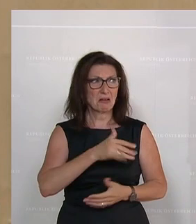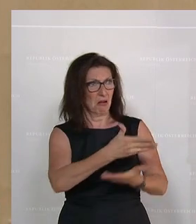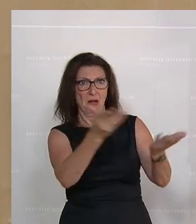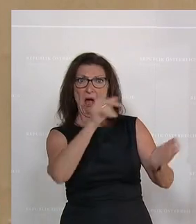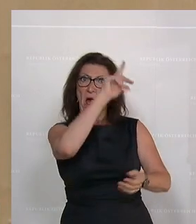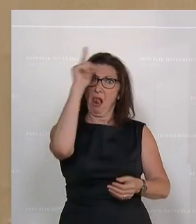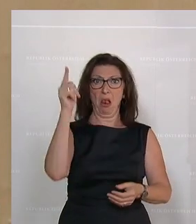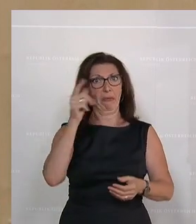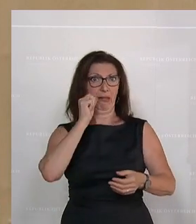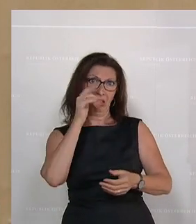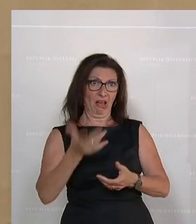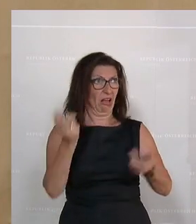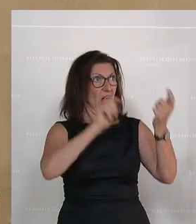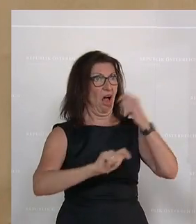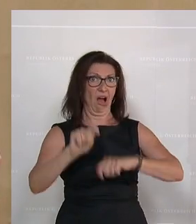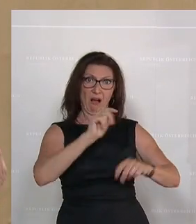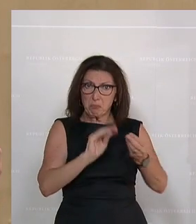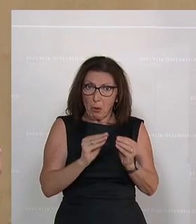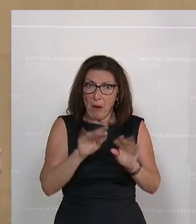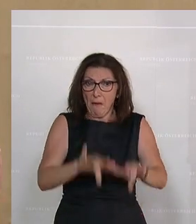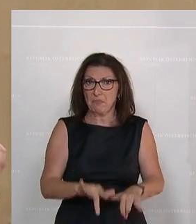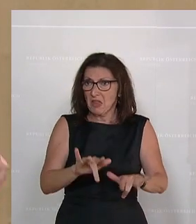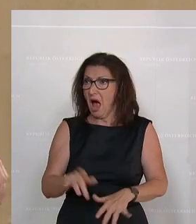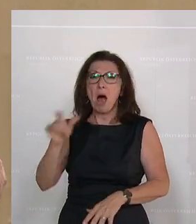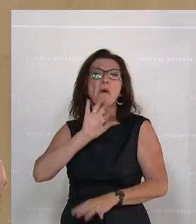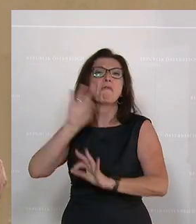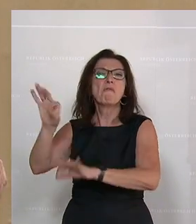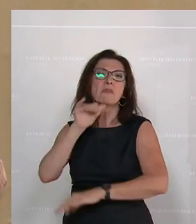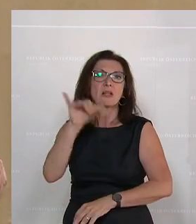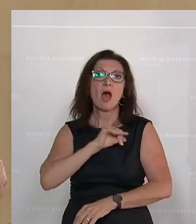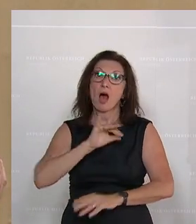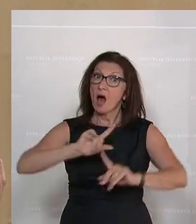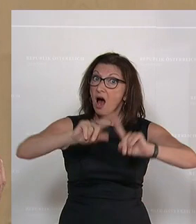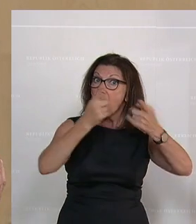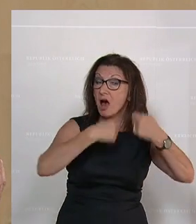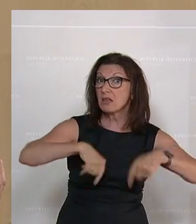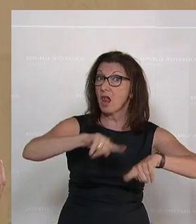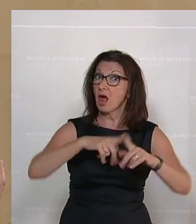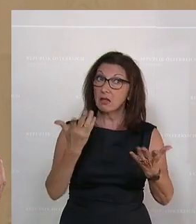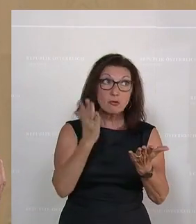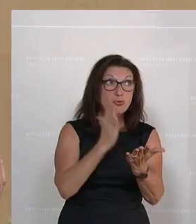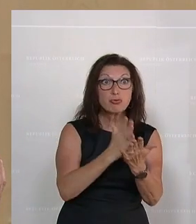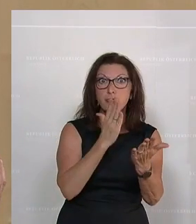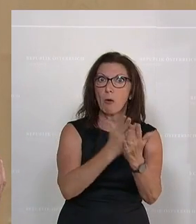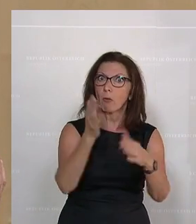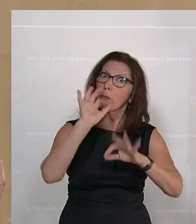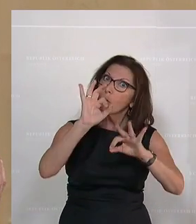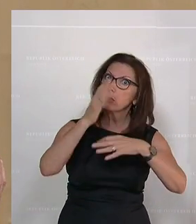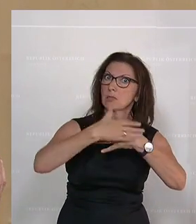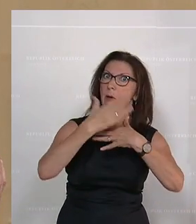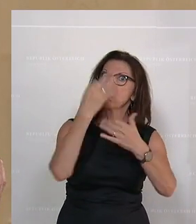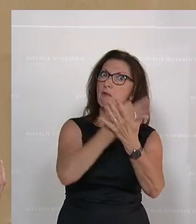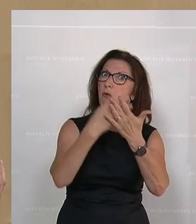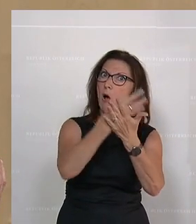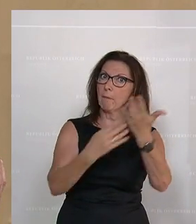ihren job beim einkaufen haben ich verstehe das nicht weil andere länder vorgemacht haben dass das geht man muss nur wohin kollege bürger